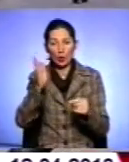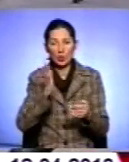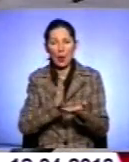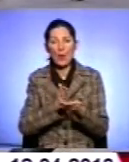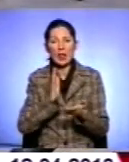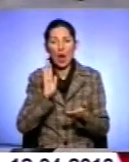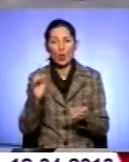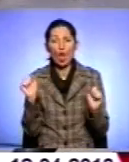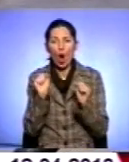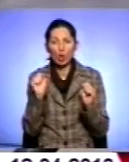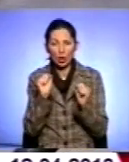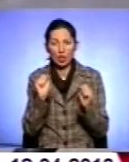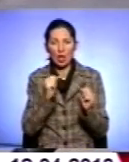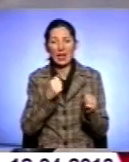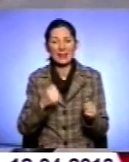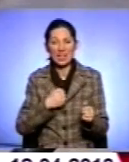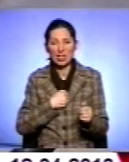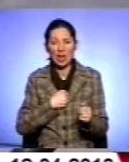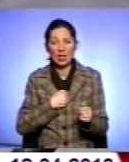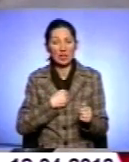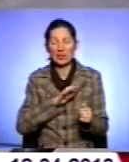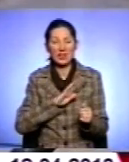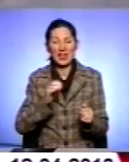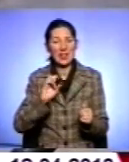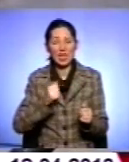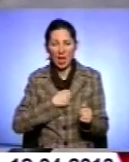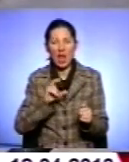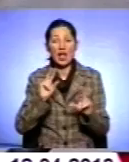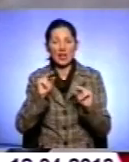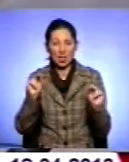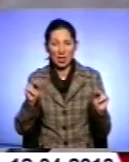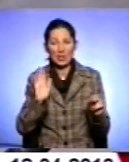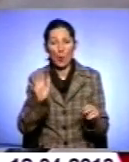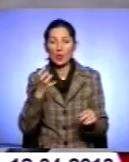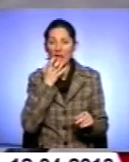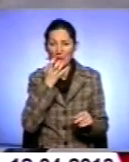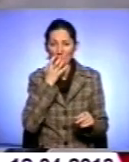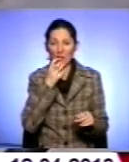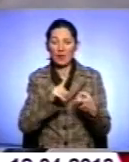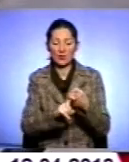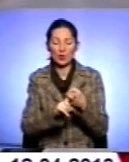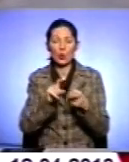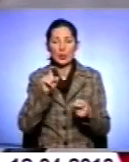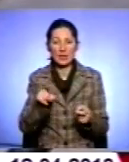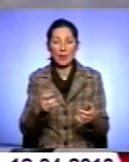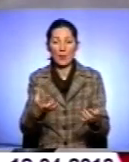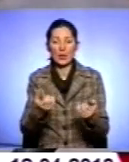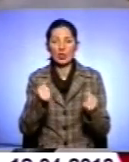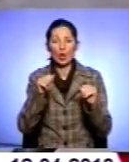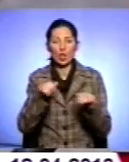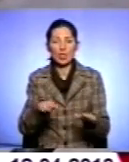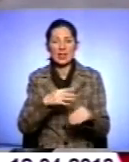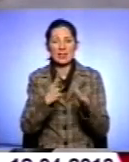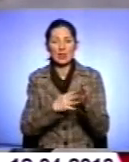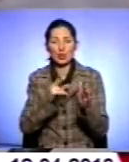бути холодніша. На жаль, вона не на жаль, а на щастя, була тепліша. В зв'язку з тим прийнято рішення з